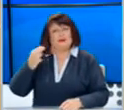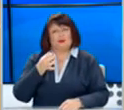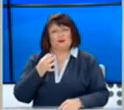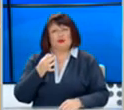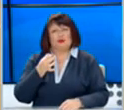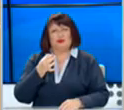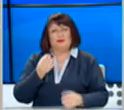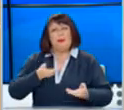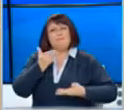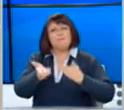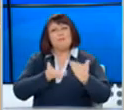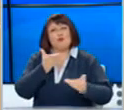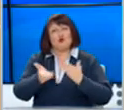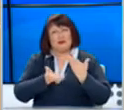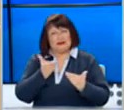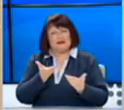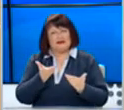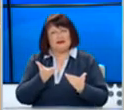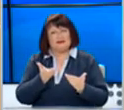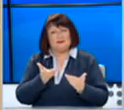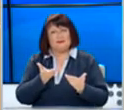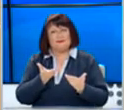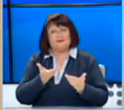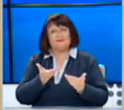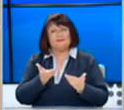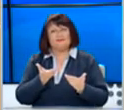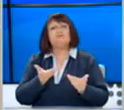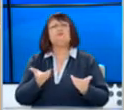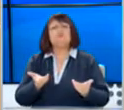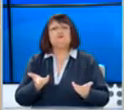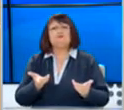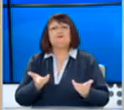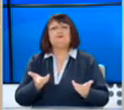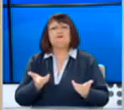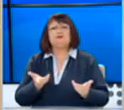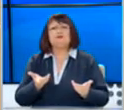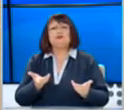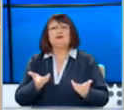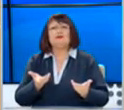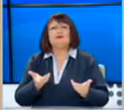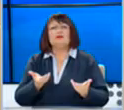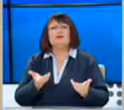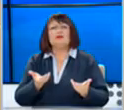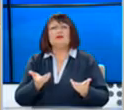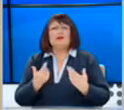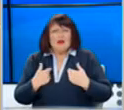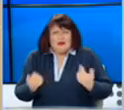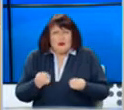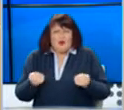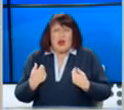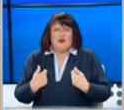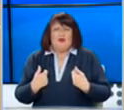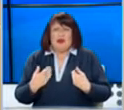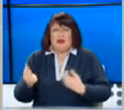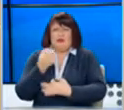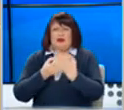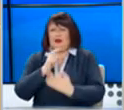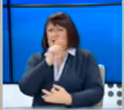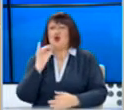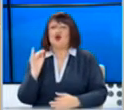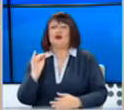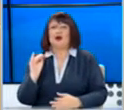τις προτάσεις τις οποίες κατέθεσε και διαπίστωσα ότι ουσιαστικά μίλησε για ακριβώς αυτά τα οποία κάνουμε. Ρωτώ λοιπόν εγώ,